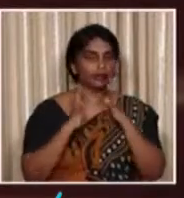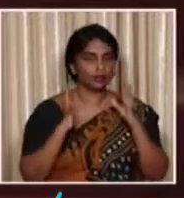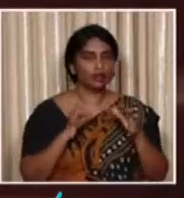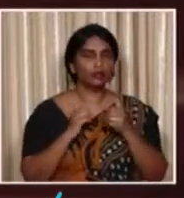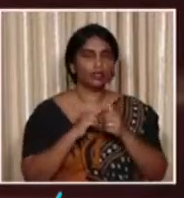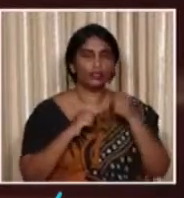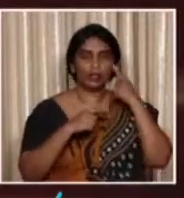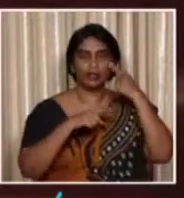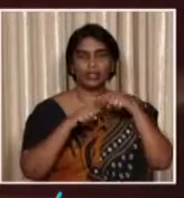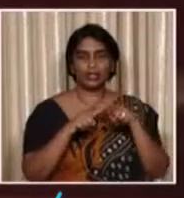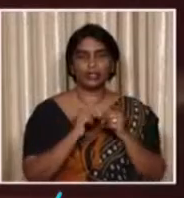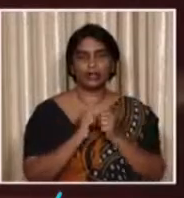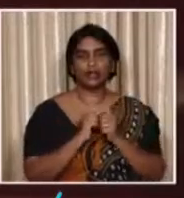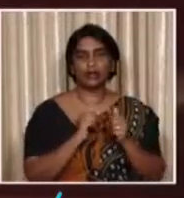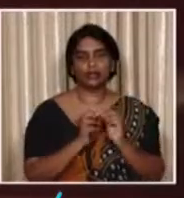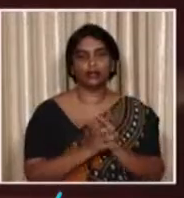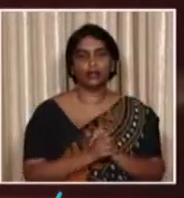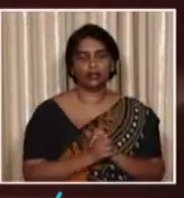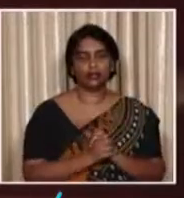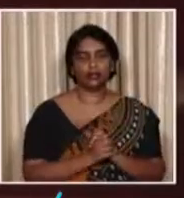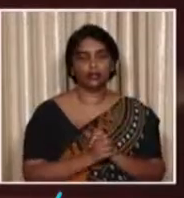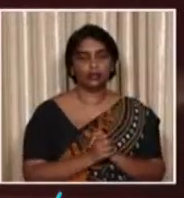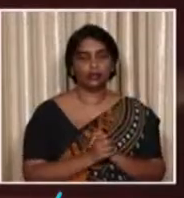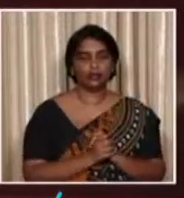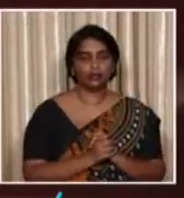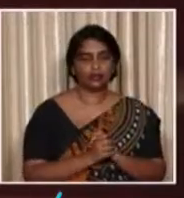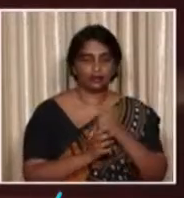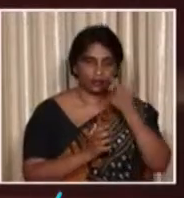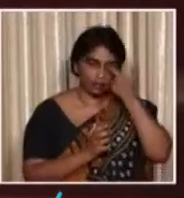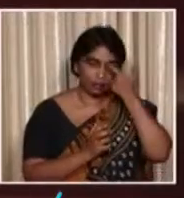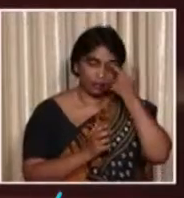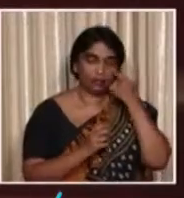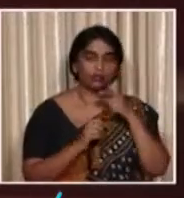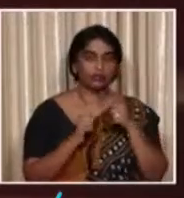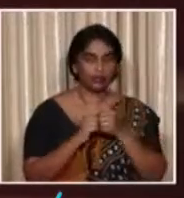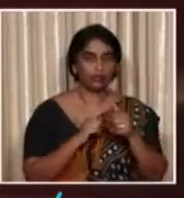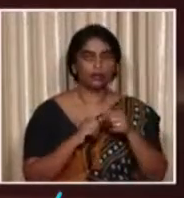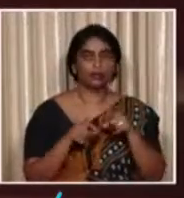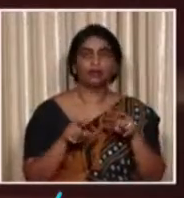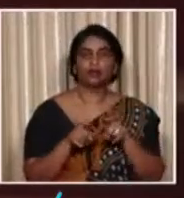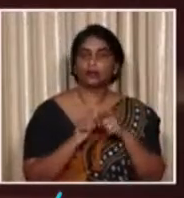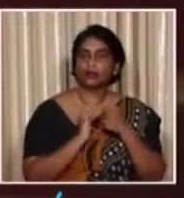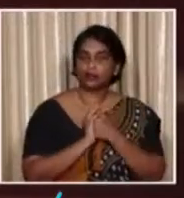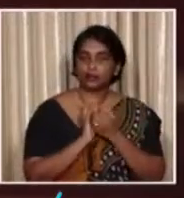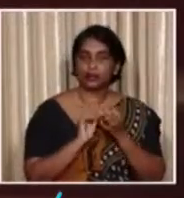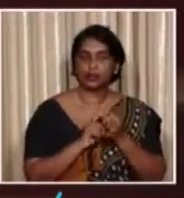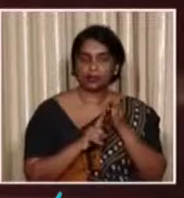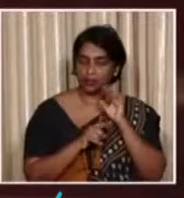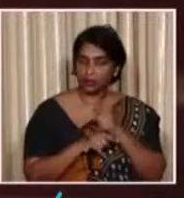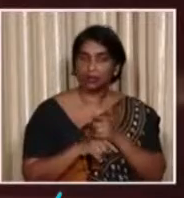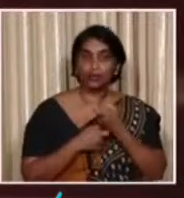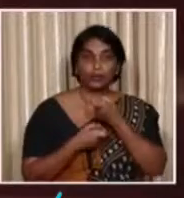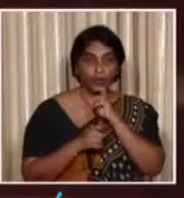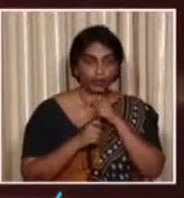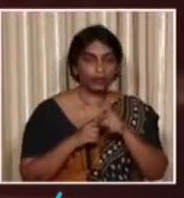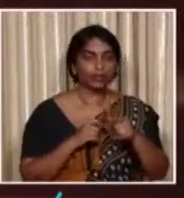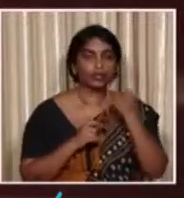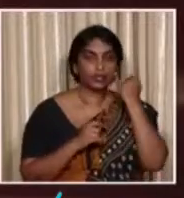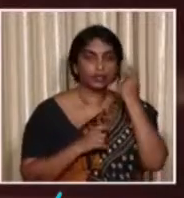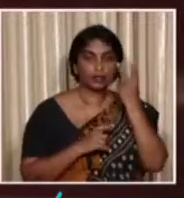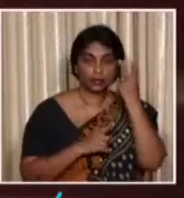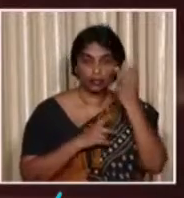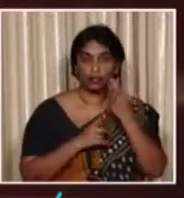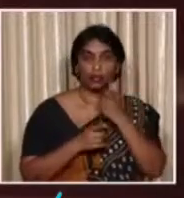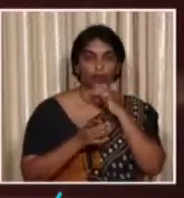සහ බරපතල සැකයක් අපිට මතුවී තිබෙනවා. ගරු සභාපතිතුමනි, මෙම නඩුව සිංගප්පූරුවේ